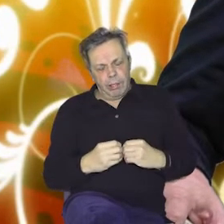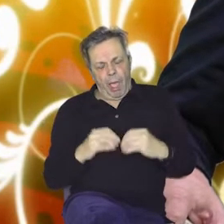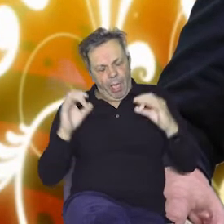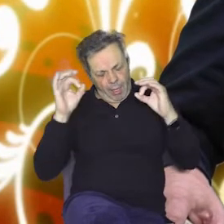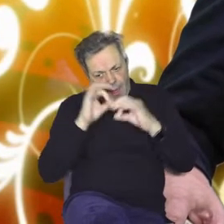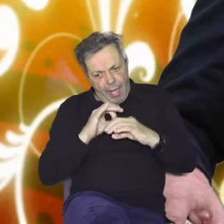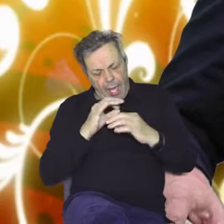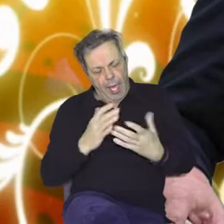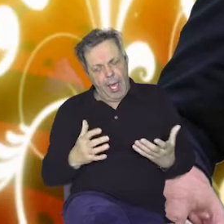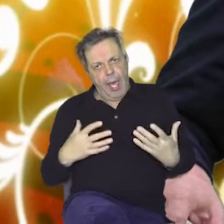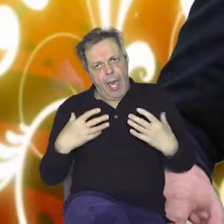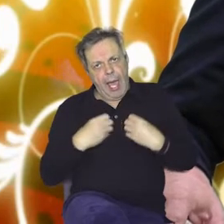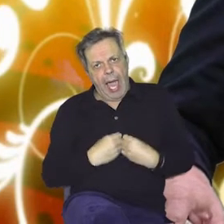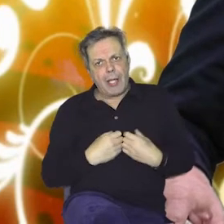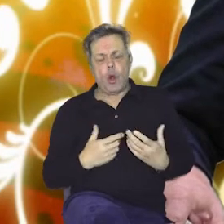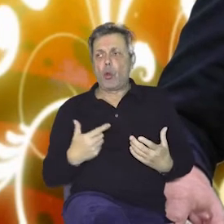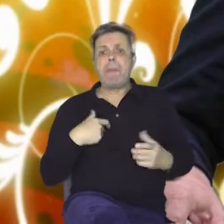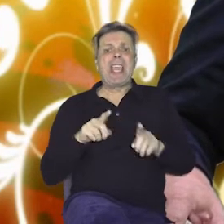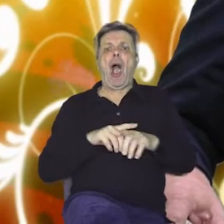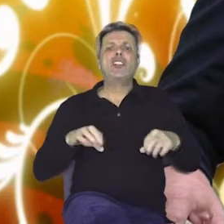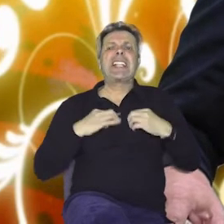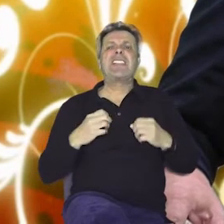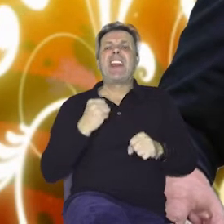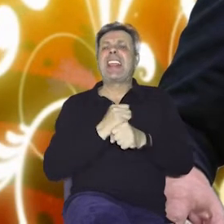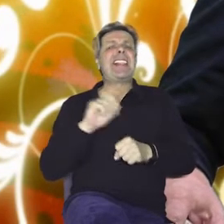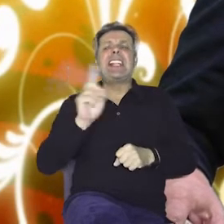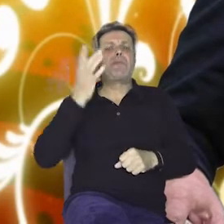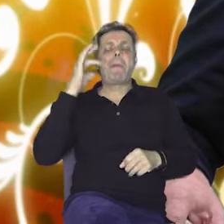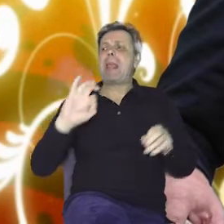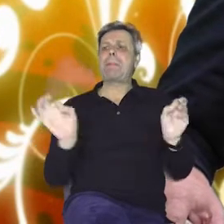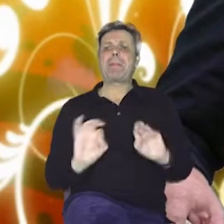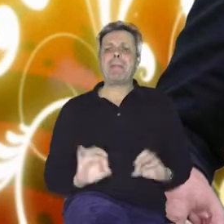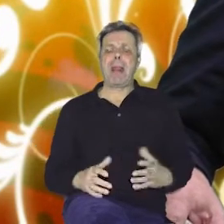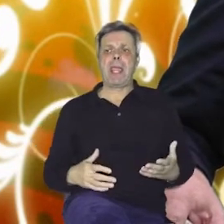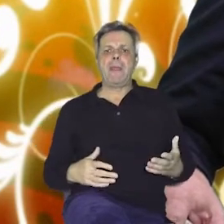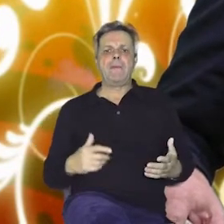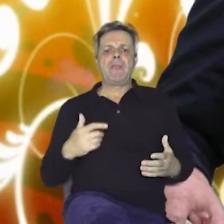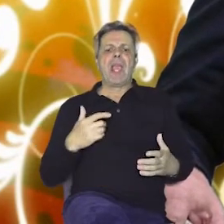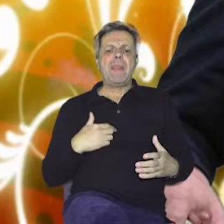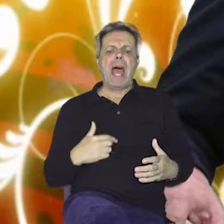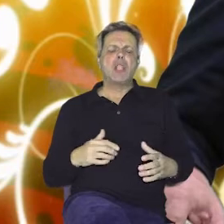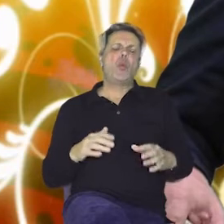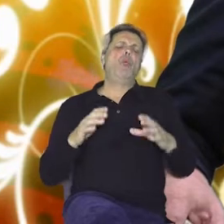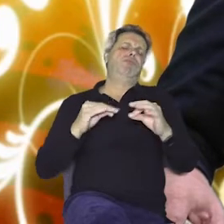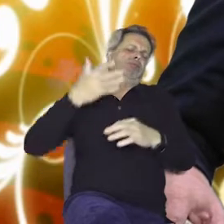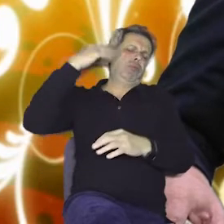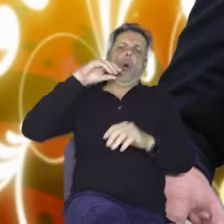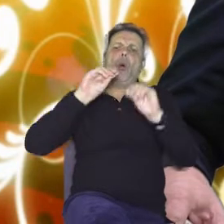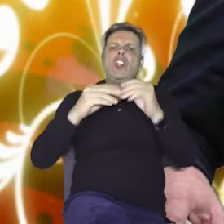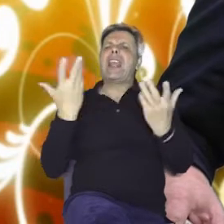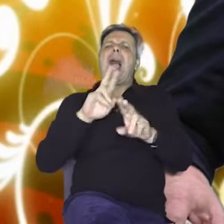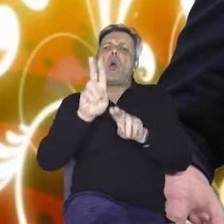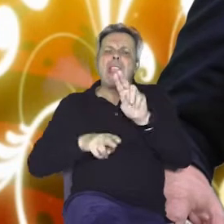zdravstveni djelatnici nismo bili pripremljeni za ovo. Nas su desetljećima učili kako liječiti i